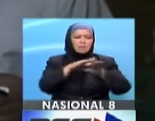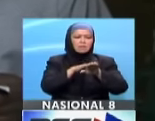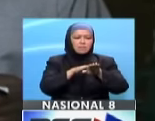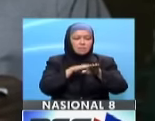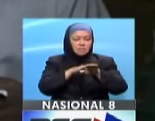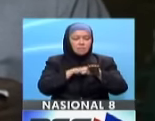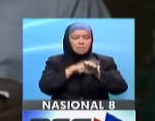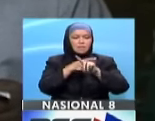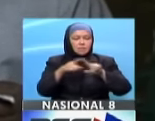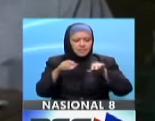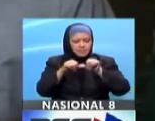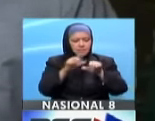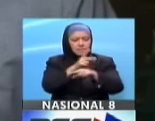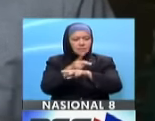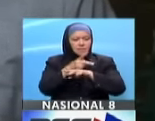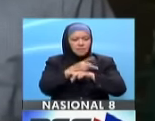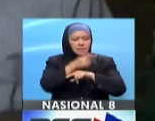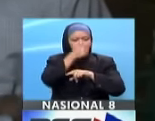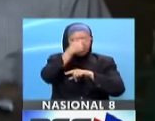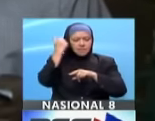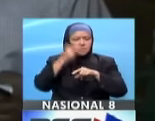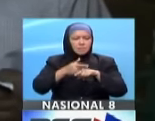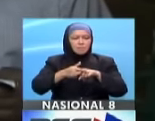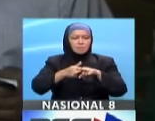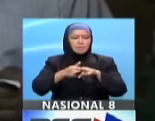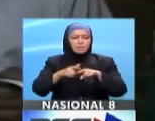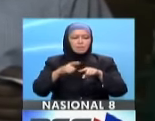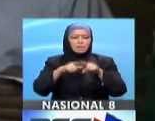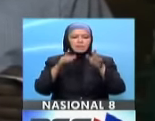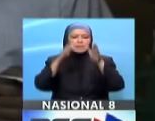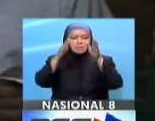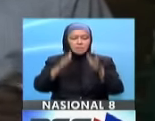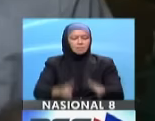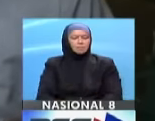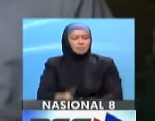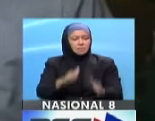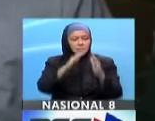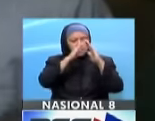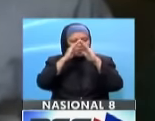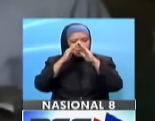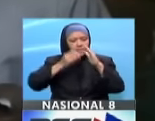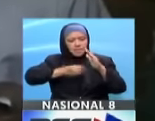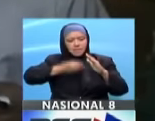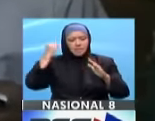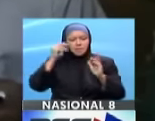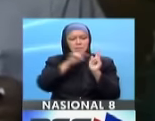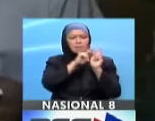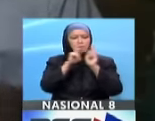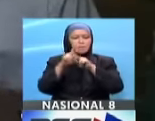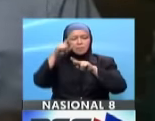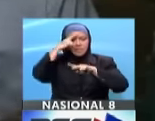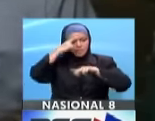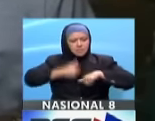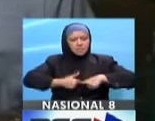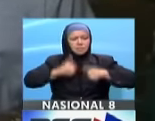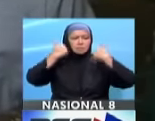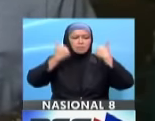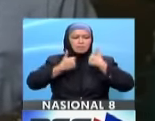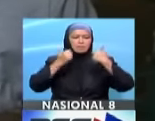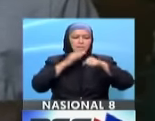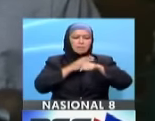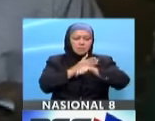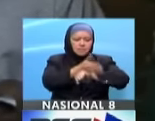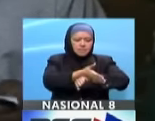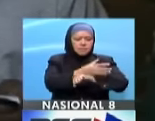Ia adalah disebabkan warga kota yang pulang ke kampung halaman sempena menjelang Hari Raya Aidiladha dan kebanyakan warga kota memilih